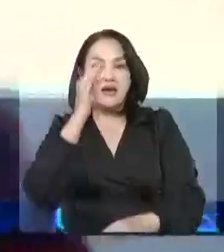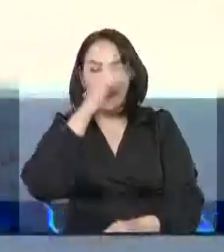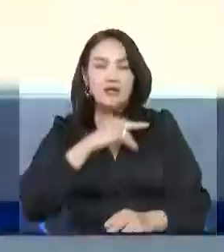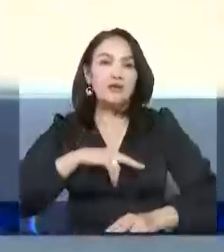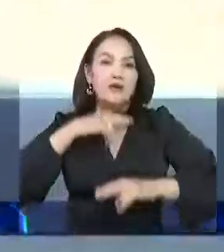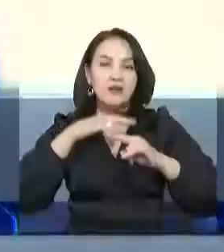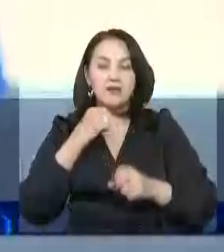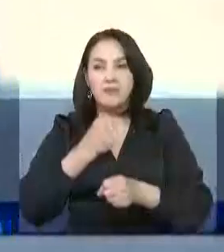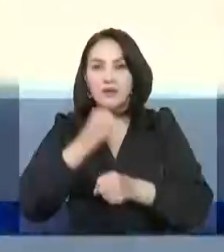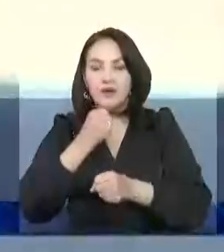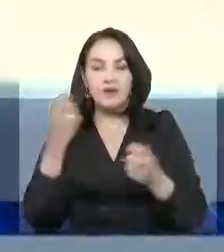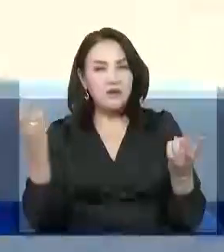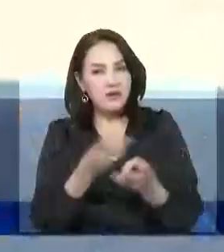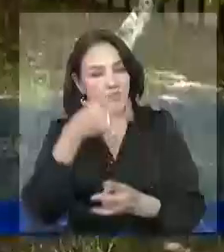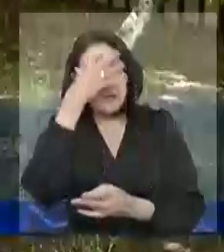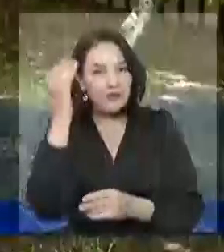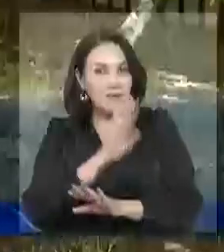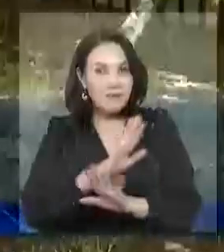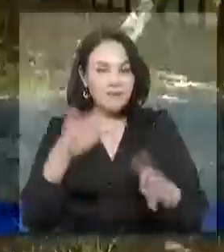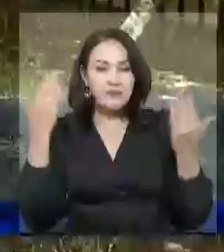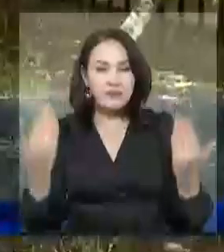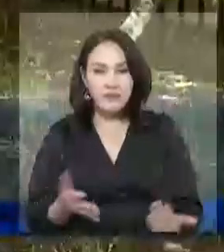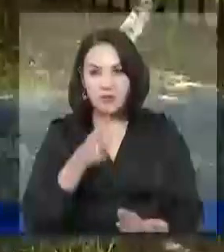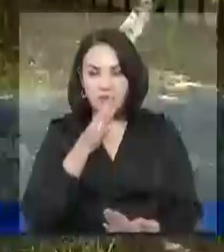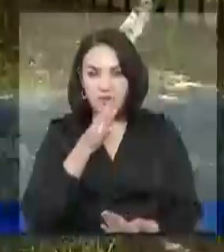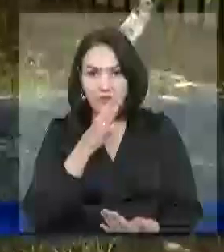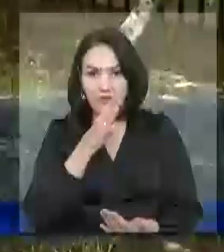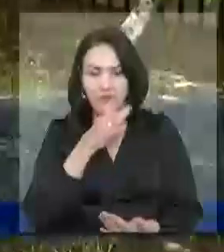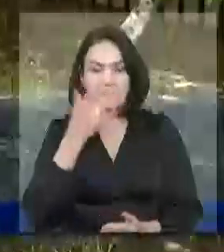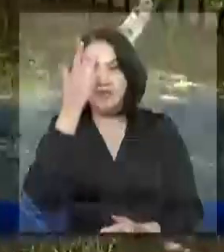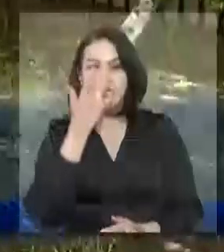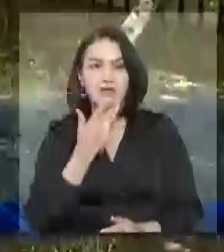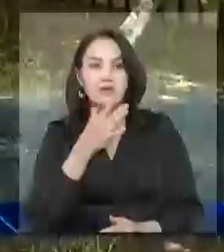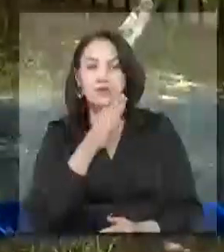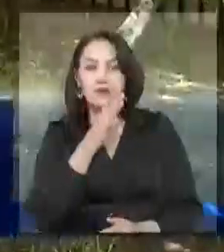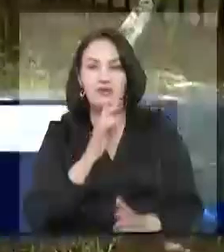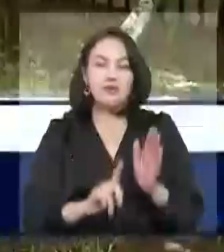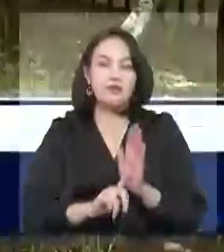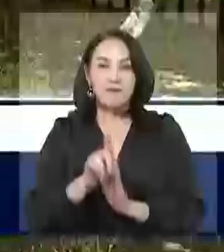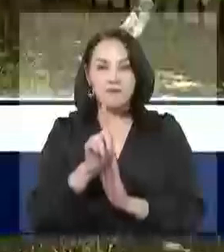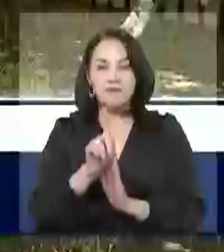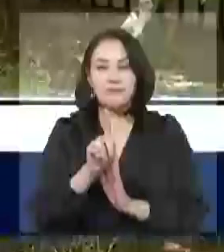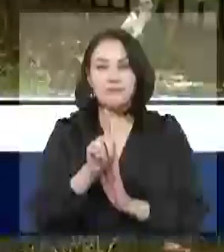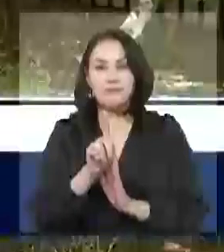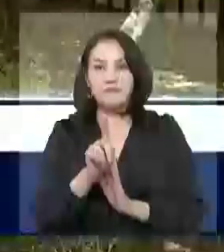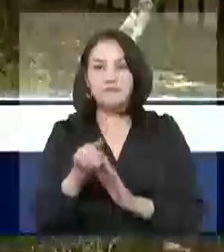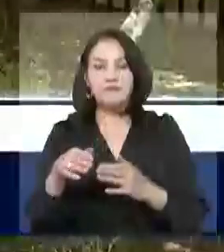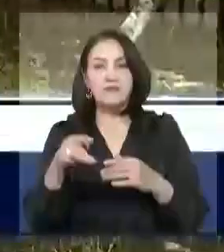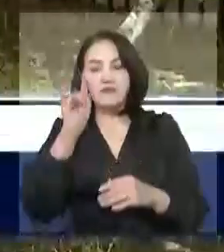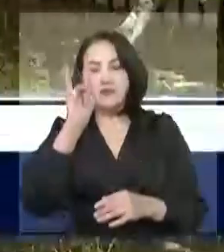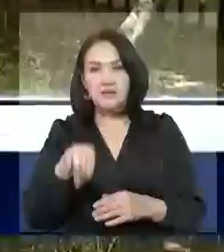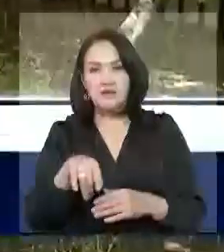сақтық шараларын қаперден шығармауға кеңес береді. Қазіргі таңда мына жаз мезгілі басталғандықтан мына